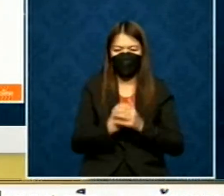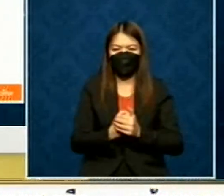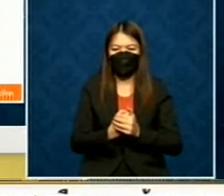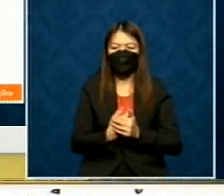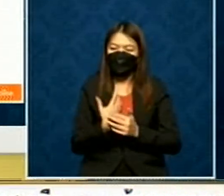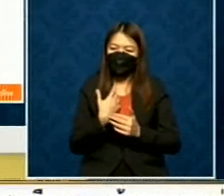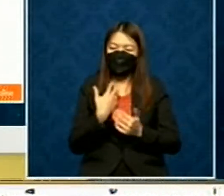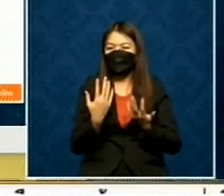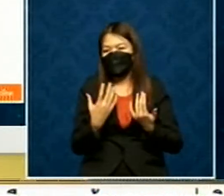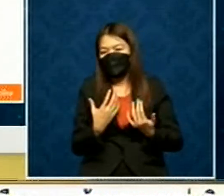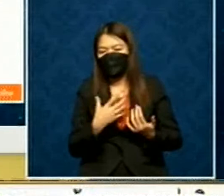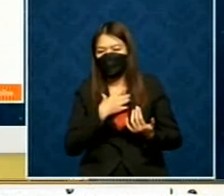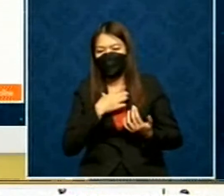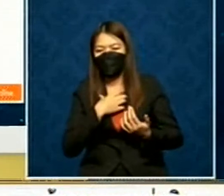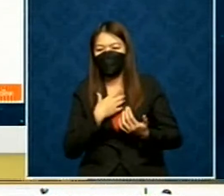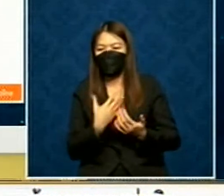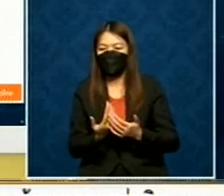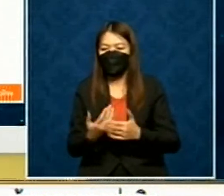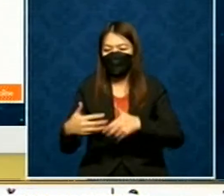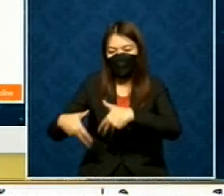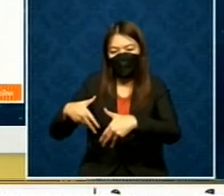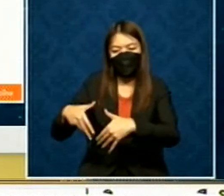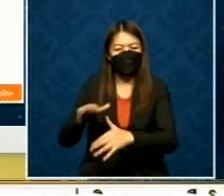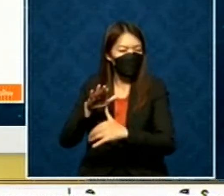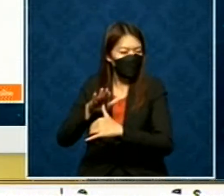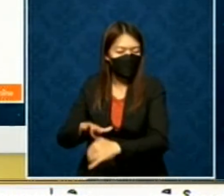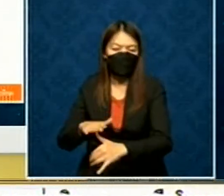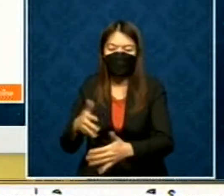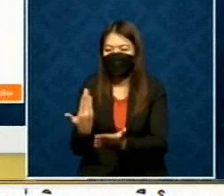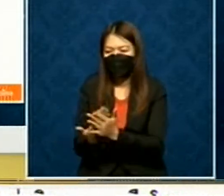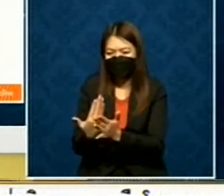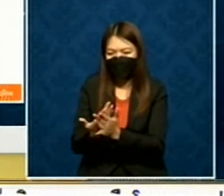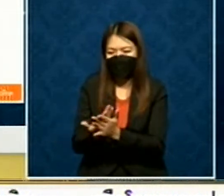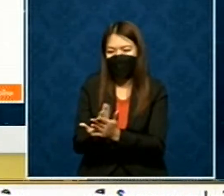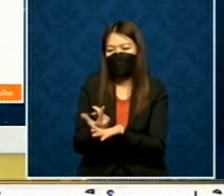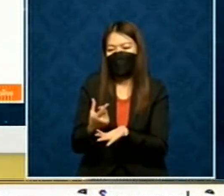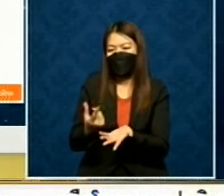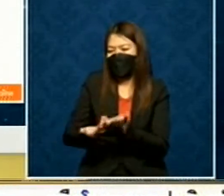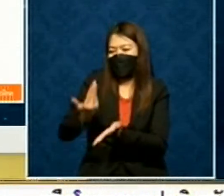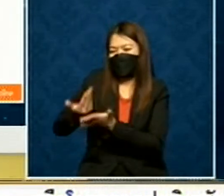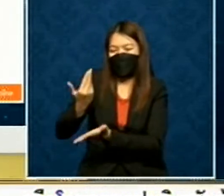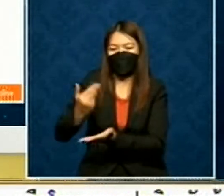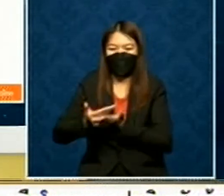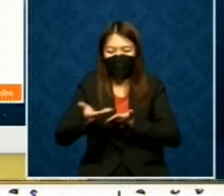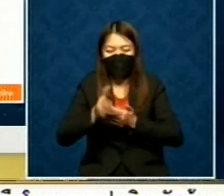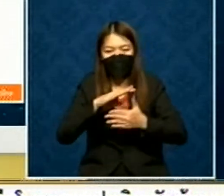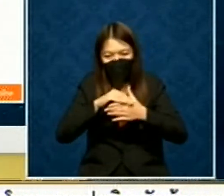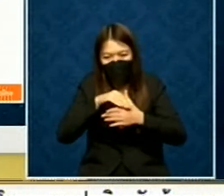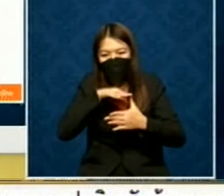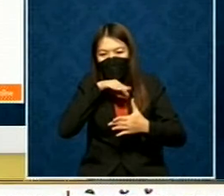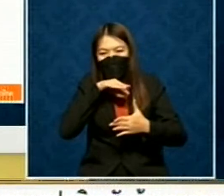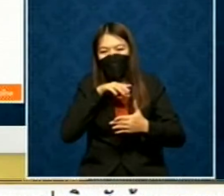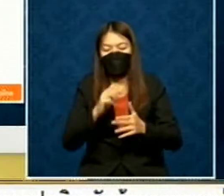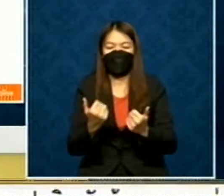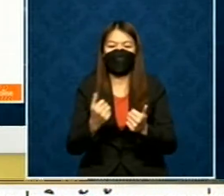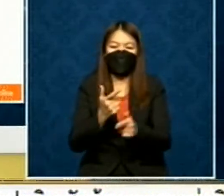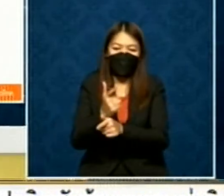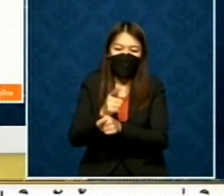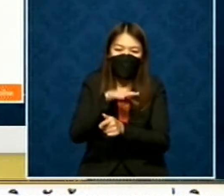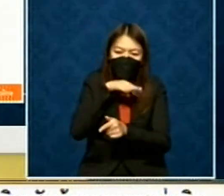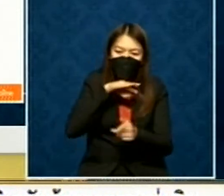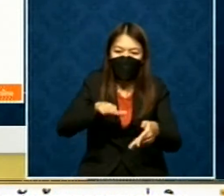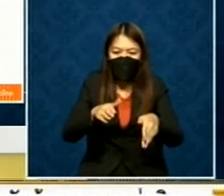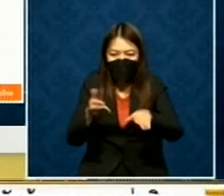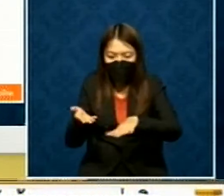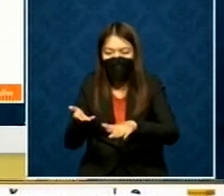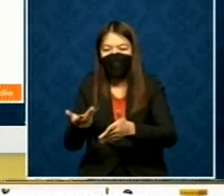ความมงข้างเหยีบย่ำพี่น้ประชาชนผู้บริโภคและเกศตกรลายย้อยที่ตอนนี้หลายคนล้มละลาย นี่สินท่ว